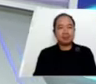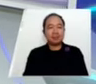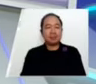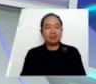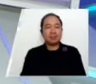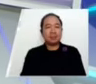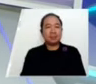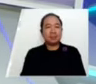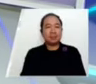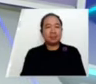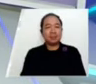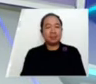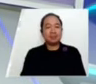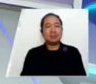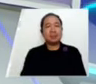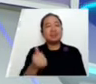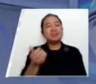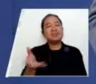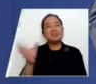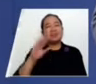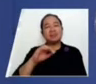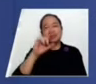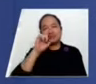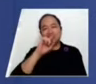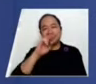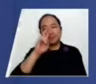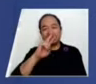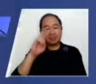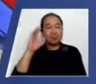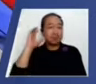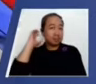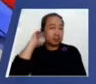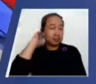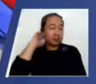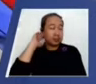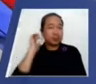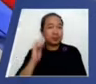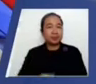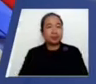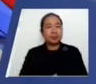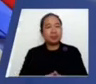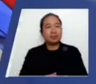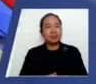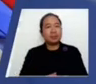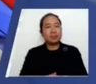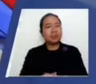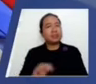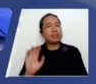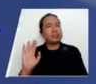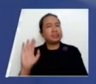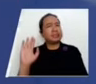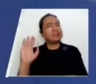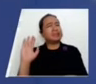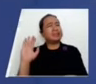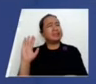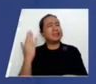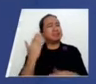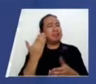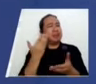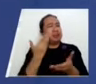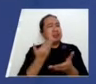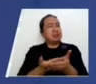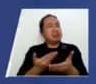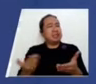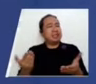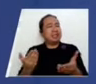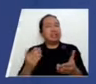Magandang gabi po, Luzon, Visayas at Mindanao. Parang produkto kung ipamine online ang isang